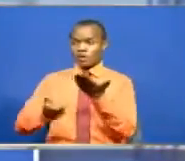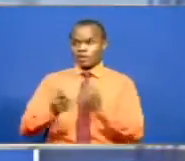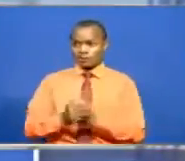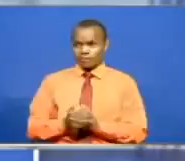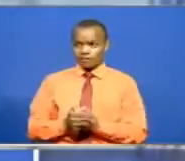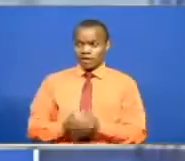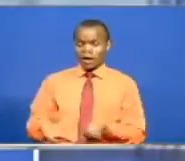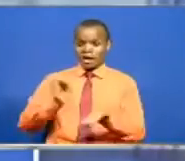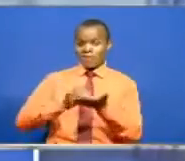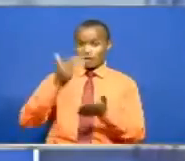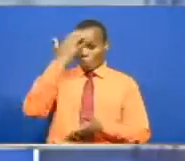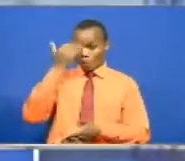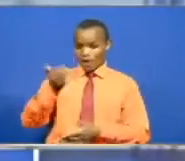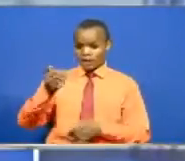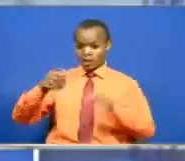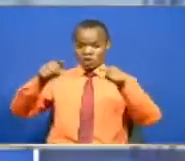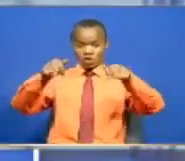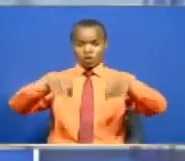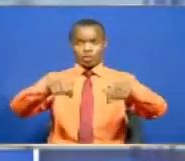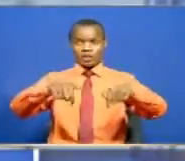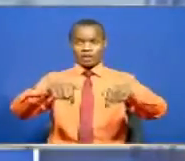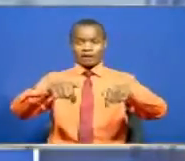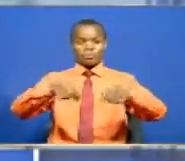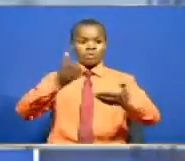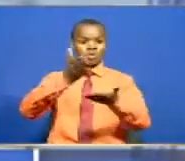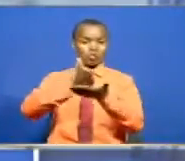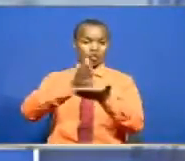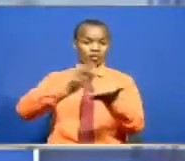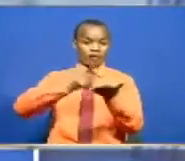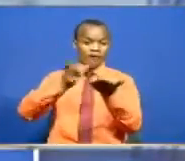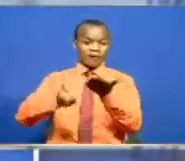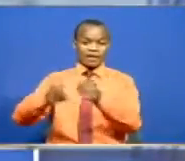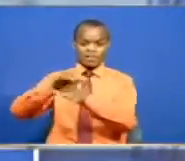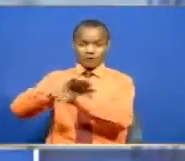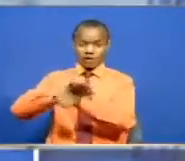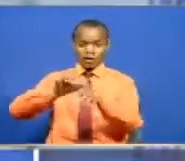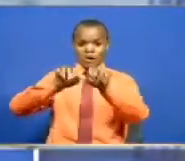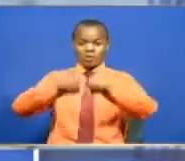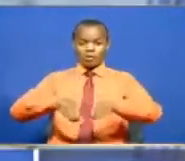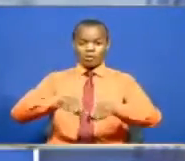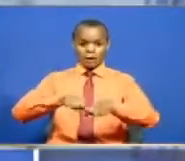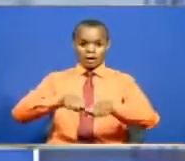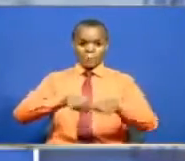why today it has actually failed to deliver on its